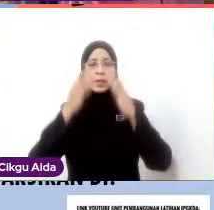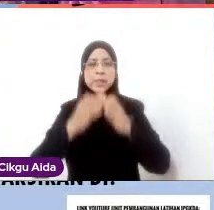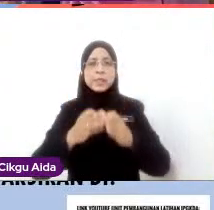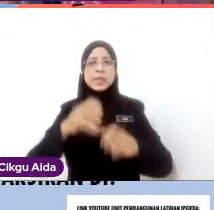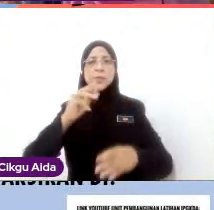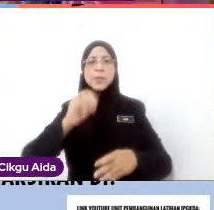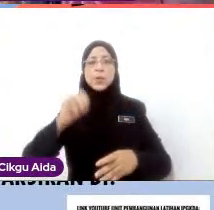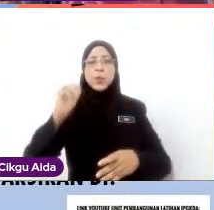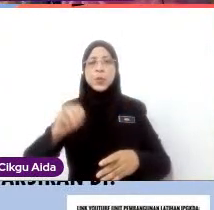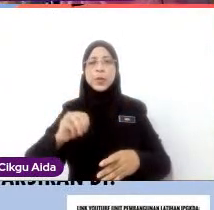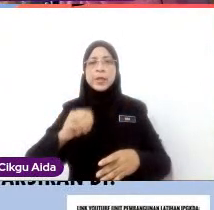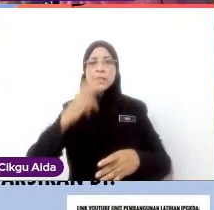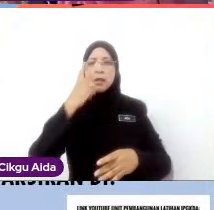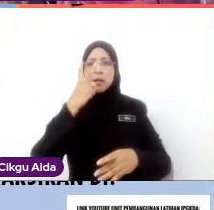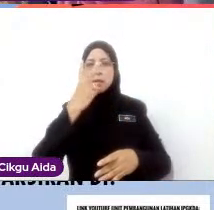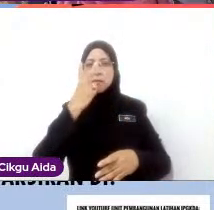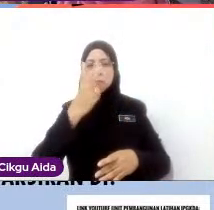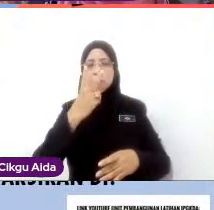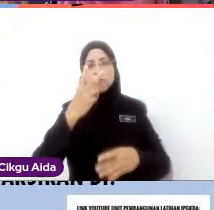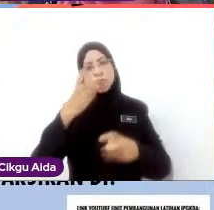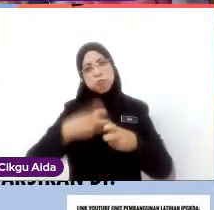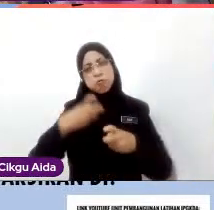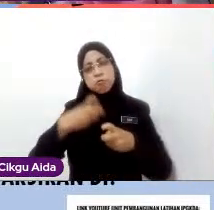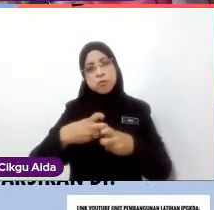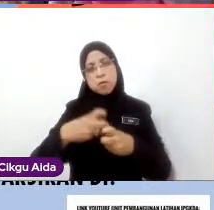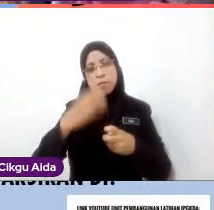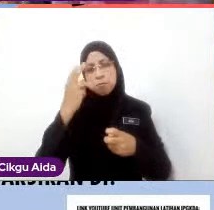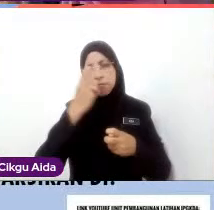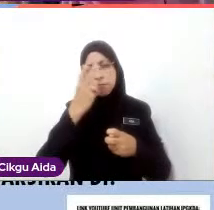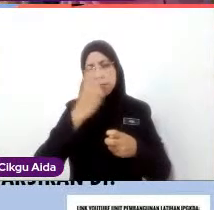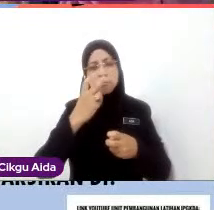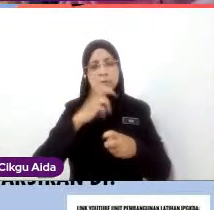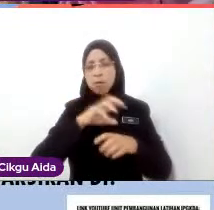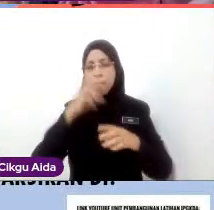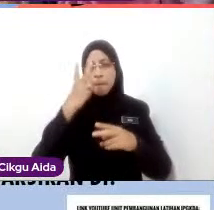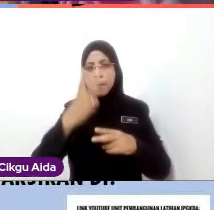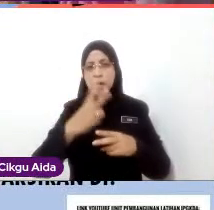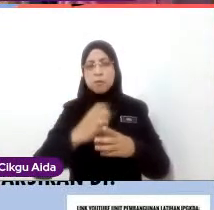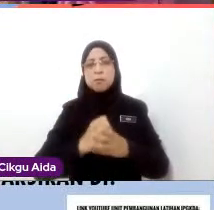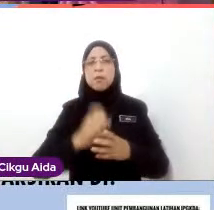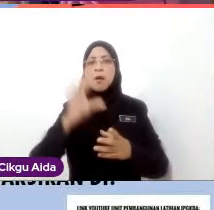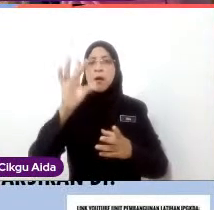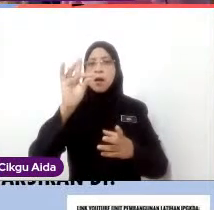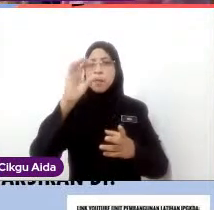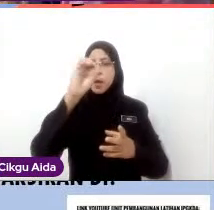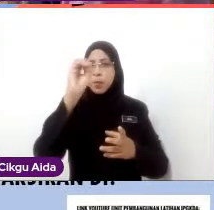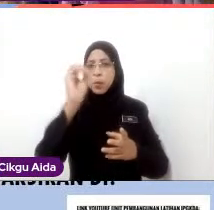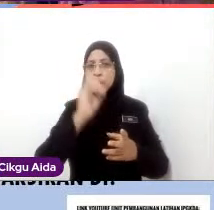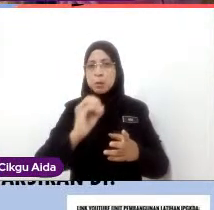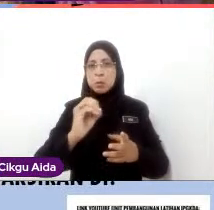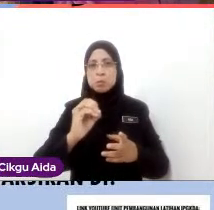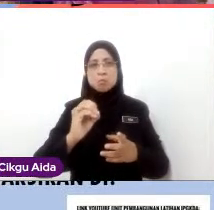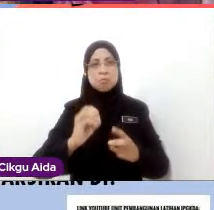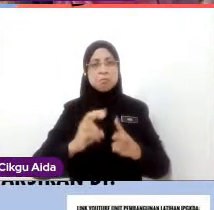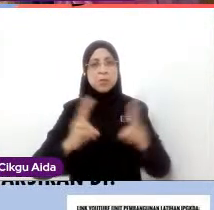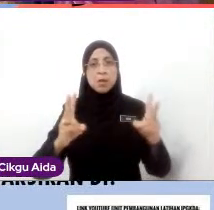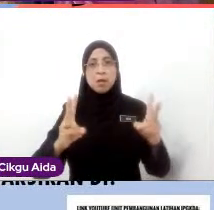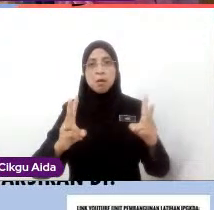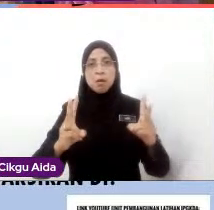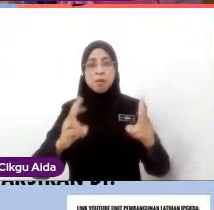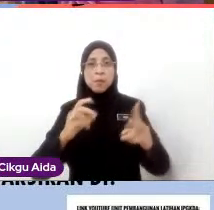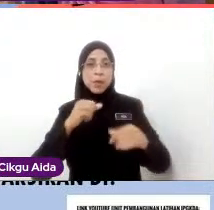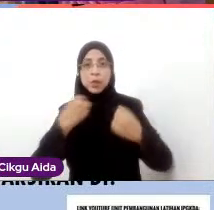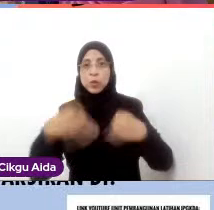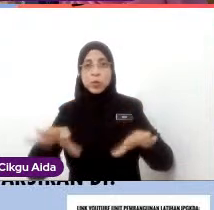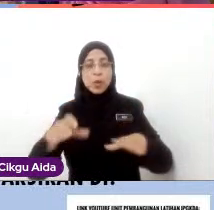yang penglihatan terhad. Jadi bila diorang kebanyakan daripada mereka tengok 80% cakap sangat jelas, sedangkan sebelum